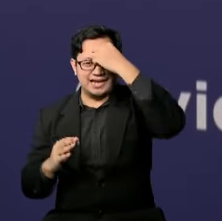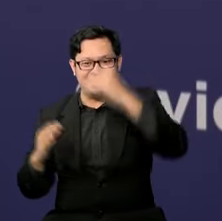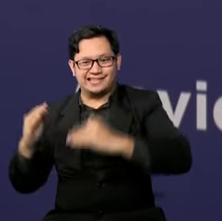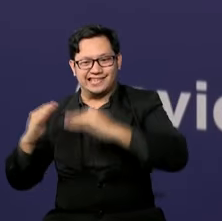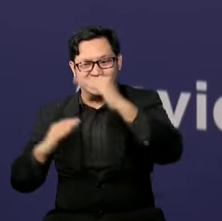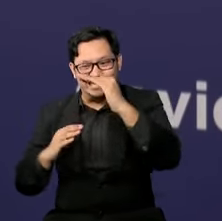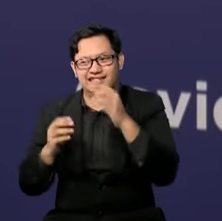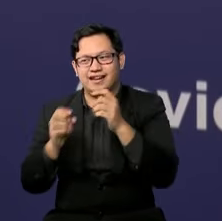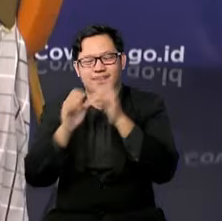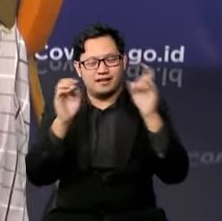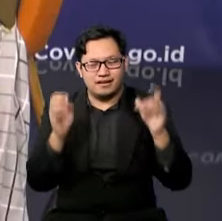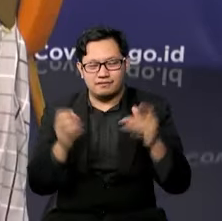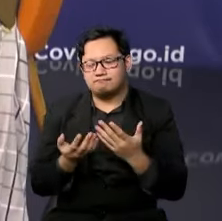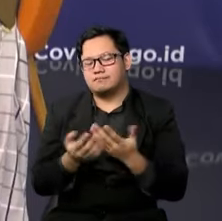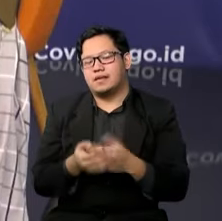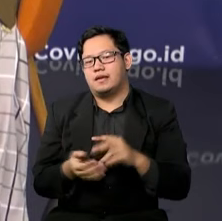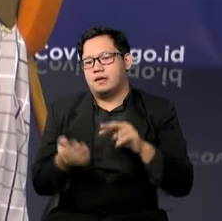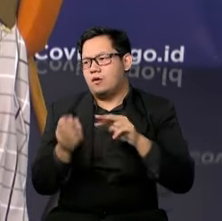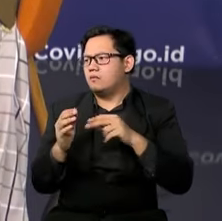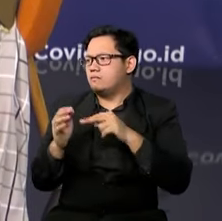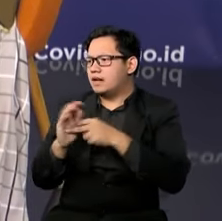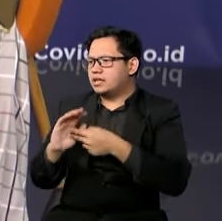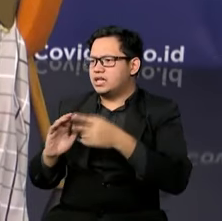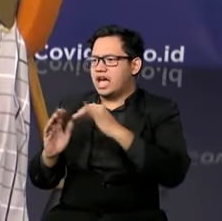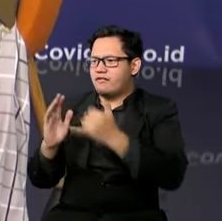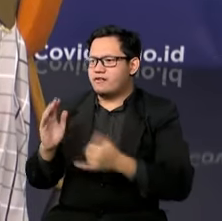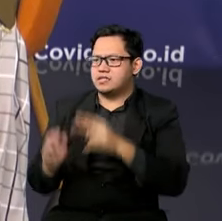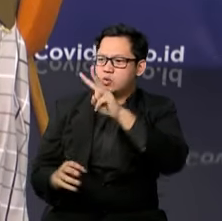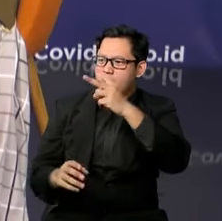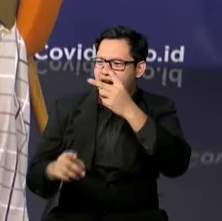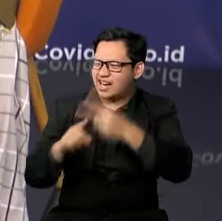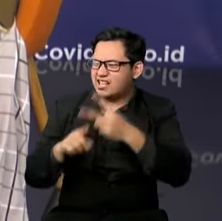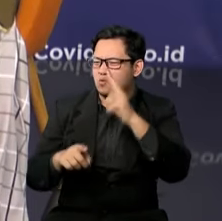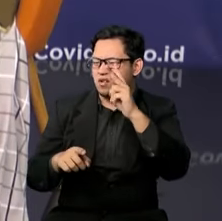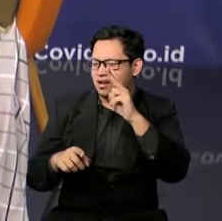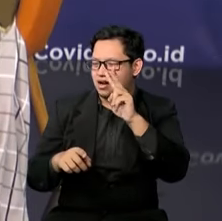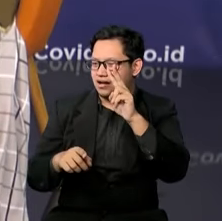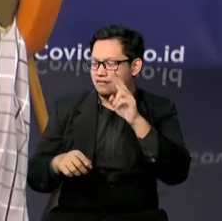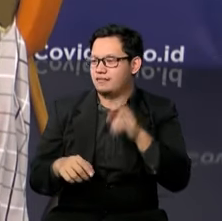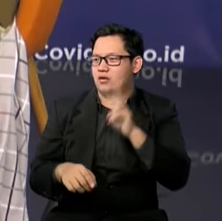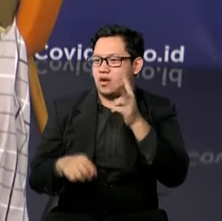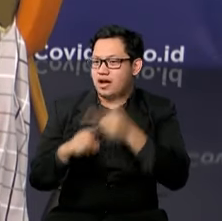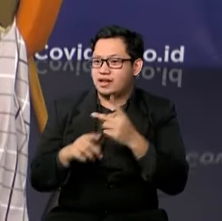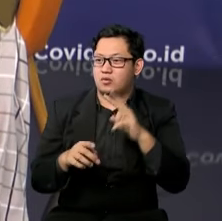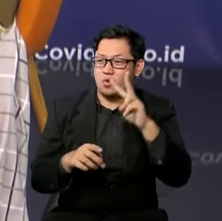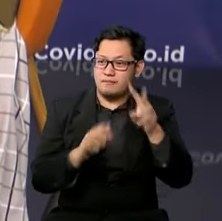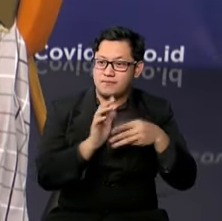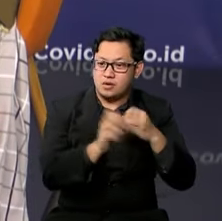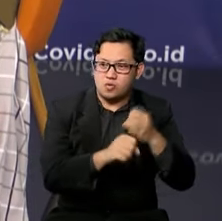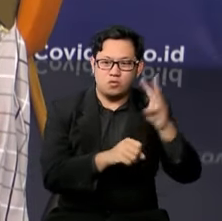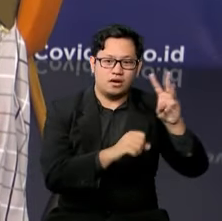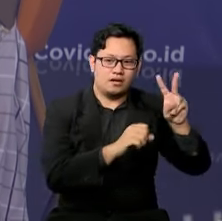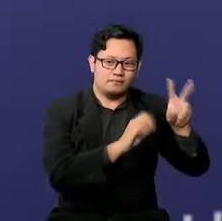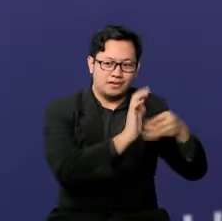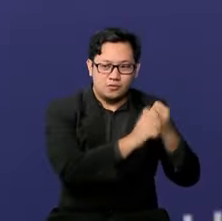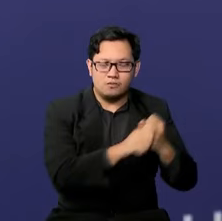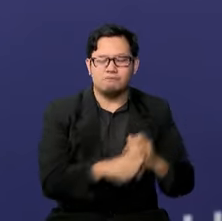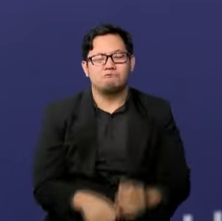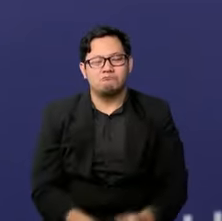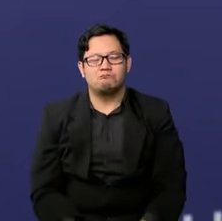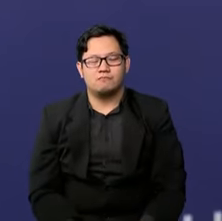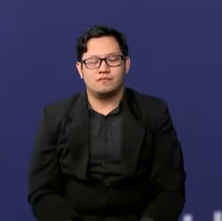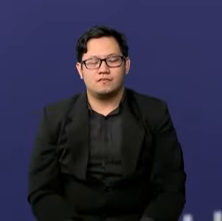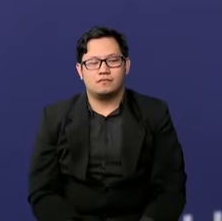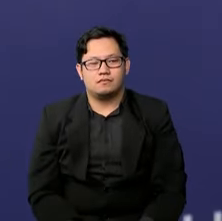evaluasi ya kan seminggu seminggu kan lemari evaluasi masih di tempat yang orange berarti tutup doa untuk berdirinya oke bye viamore